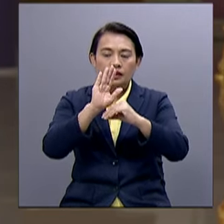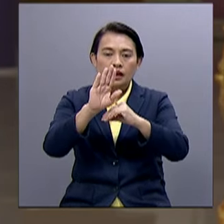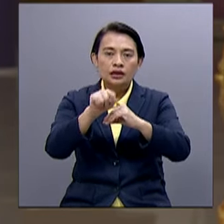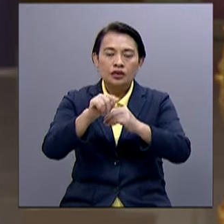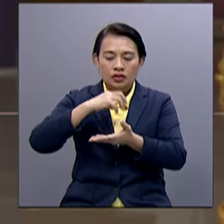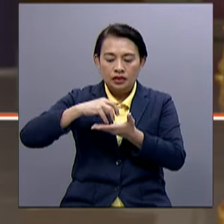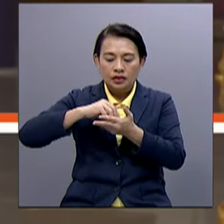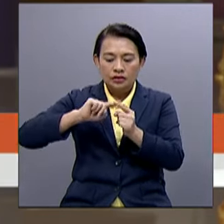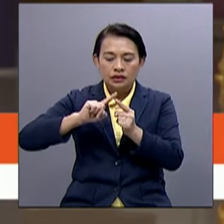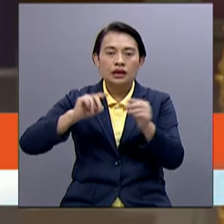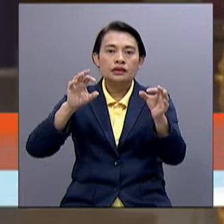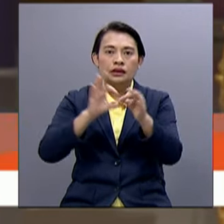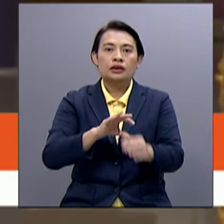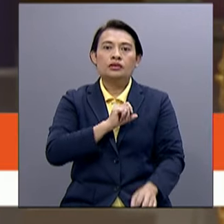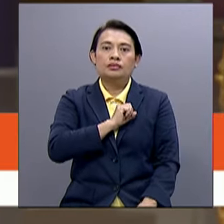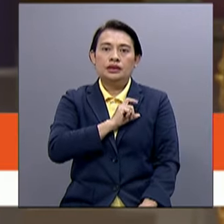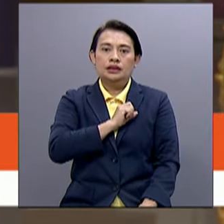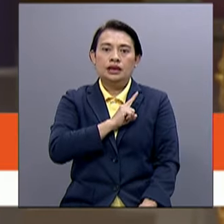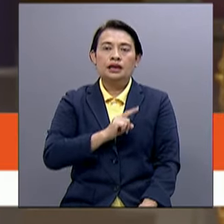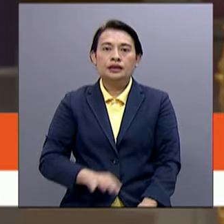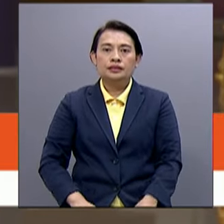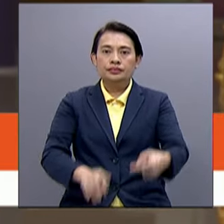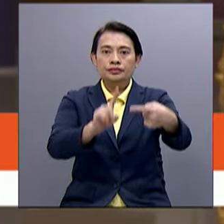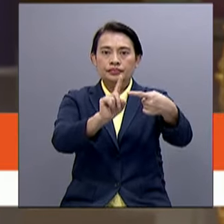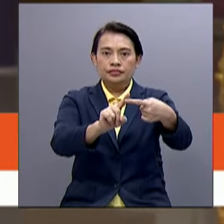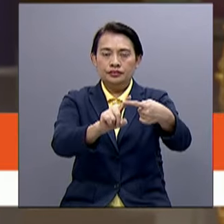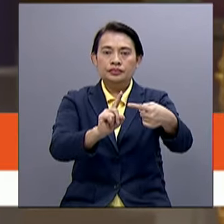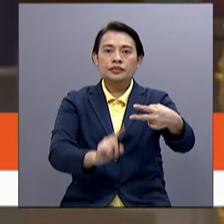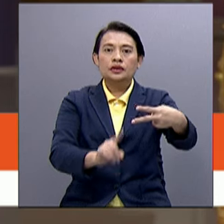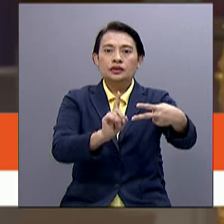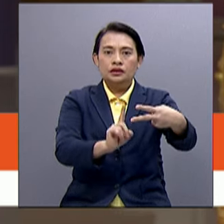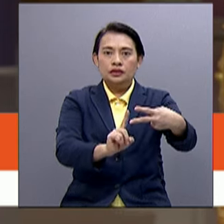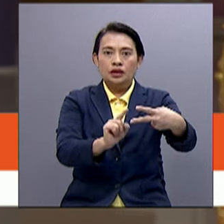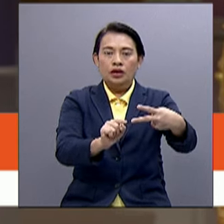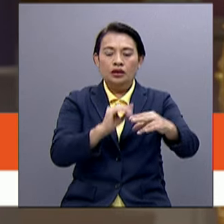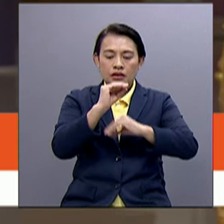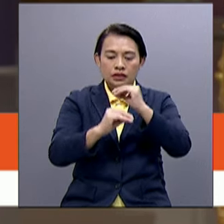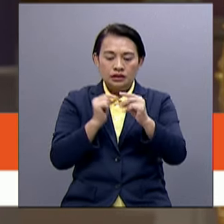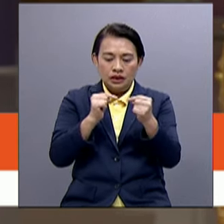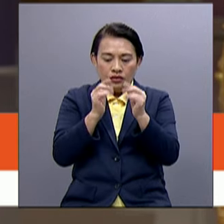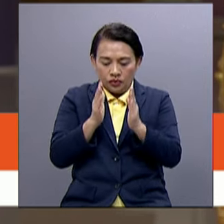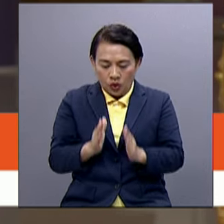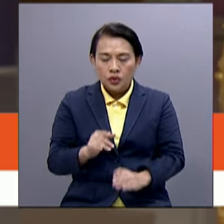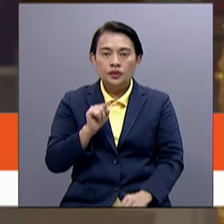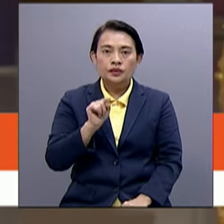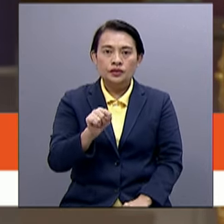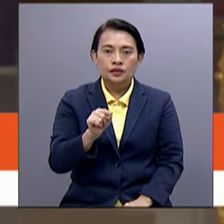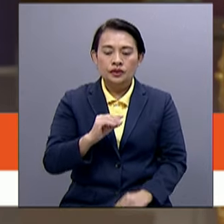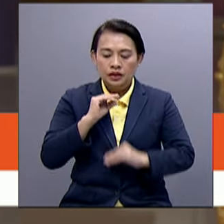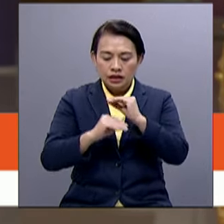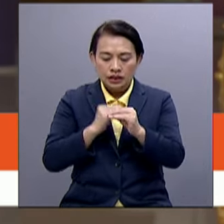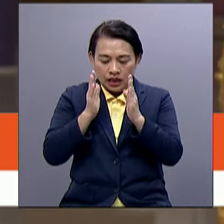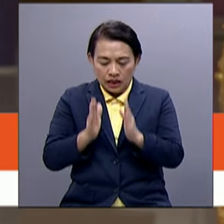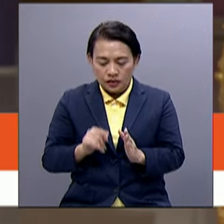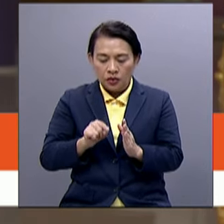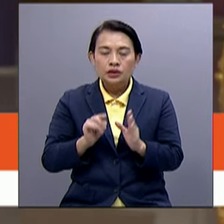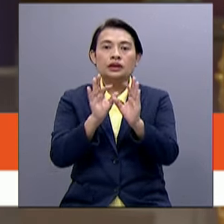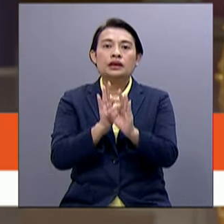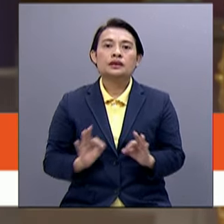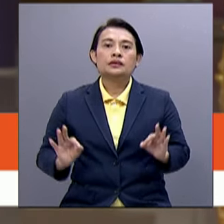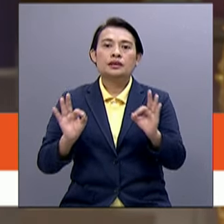ทานศาสนาและอีกอันนึงที่เป็นจุดเด่นเลยก็คือนิทานบุคคลนิทานบุคคลที่เป็นจุดเด่นเพราะว่ามันเป็น